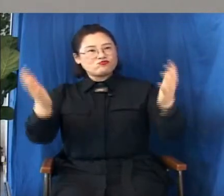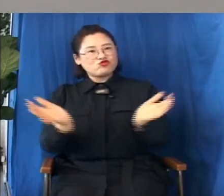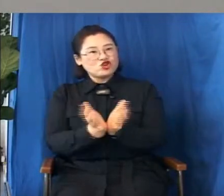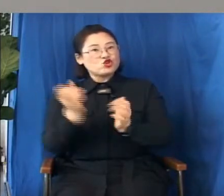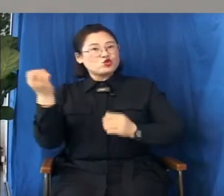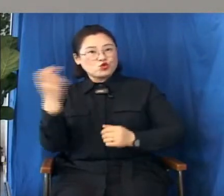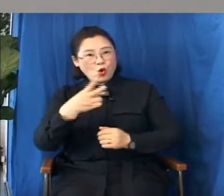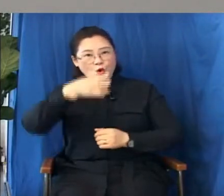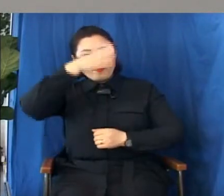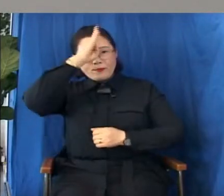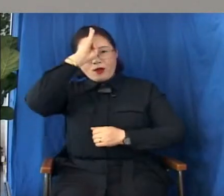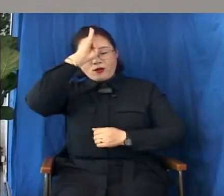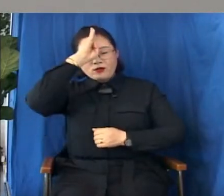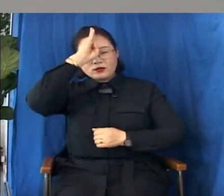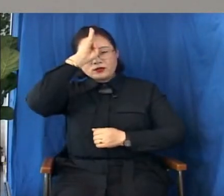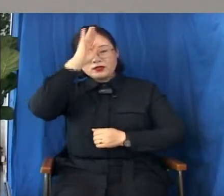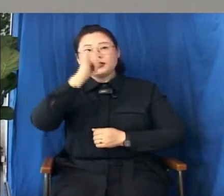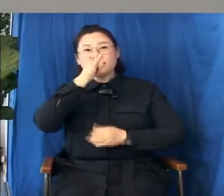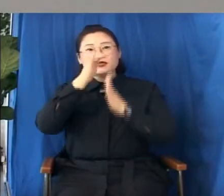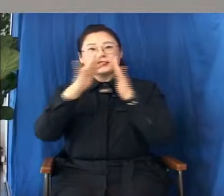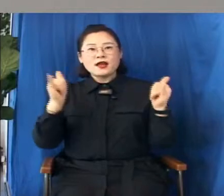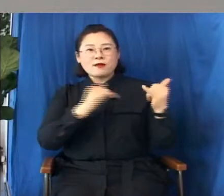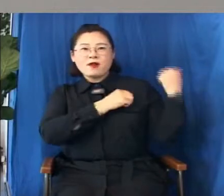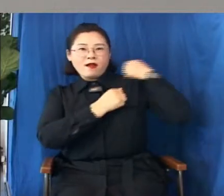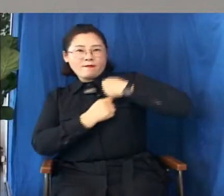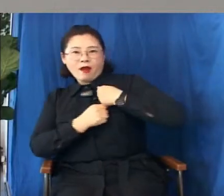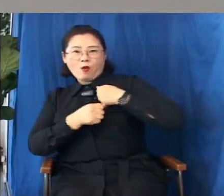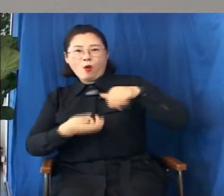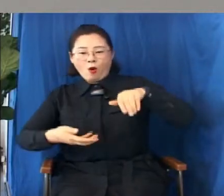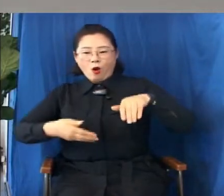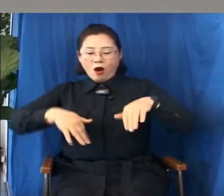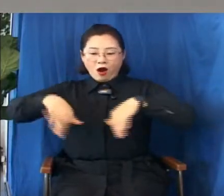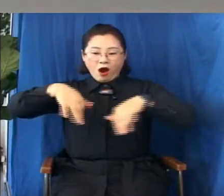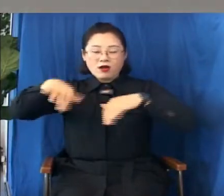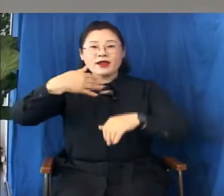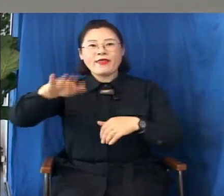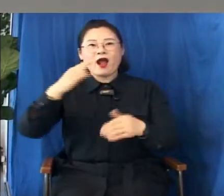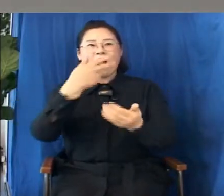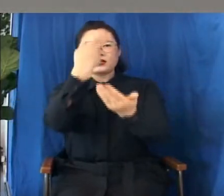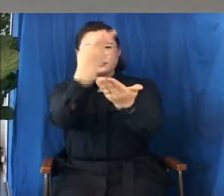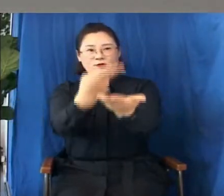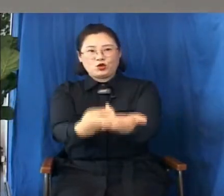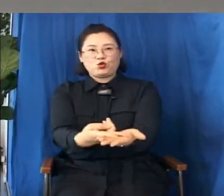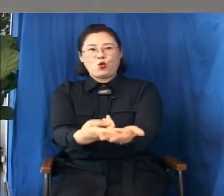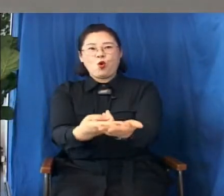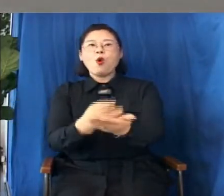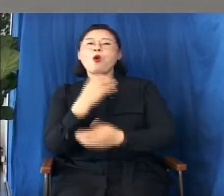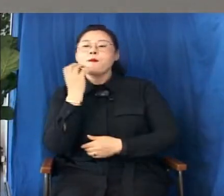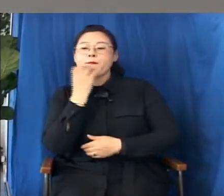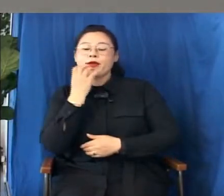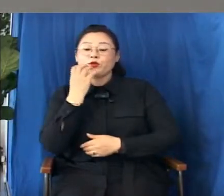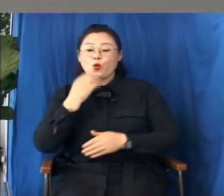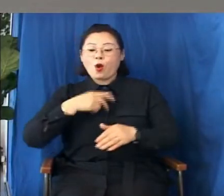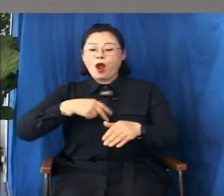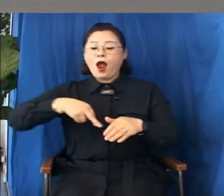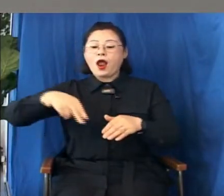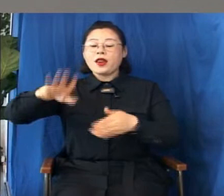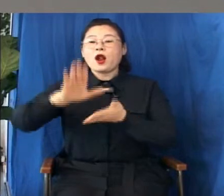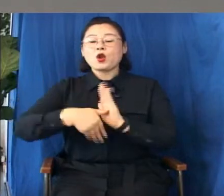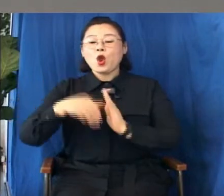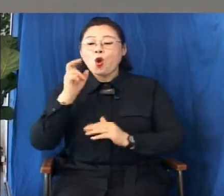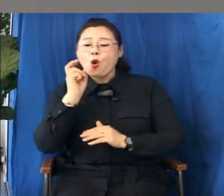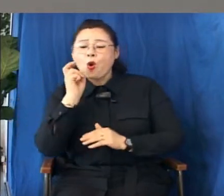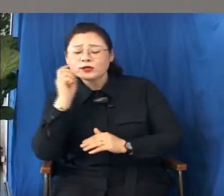심지어 병든 사람을 메고 거리에 나가 침대와 요 위에 누이고 베드로가 지나갈 때 혹